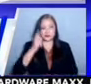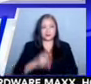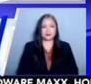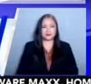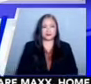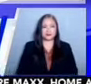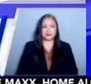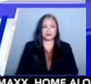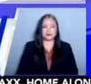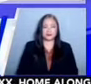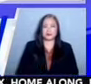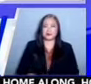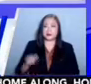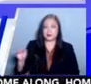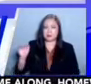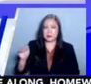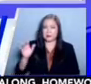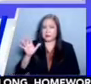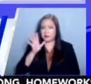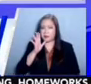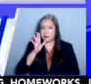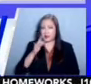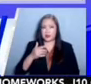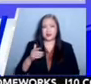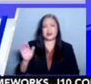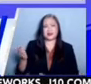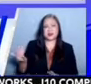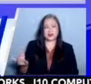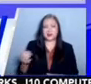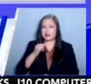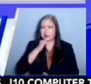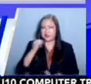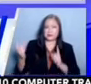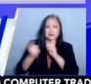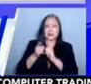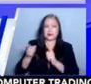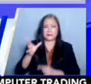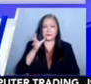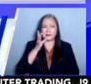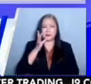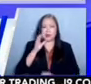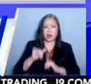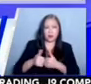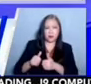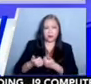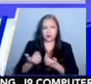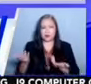ina mom ni kasi problema hindi naman ni nakita yan Kaya sana lumabas para natin